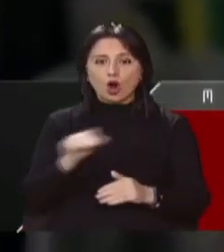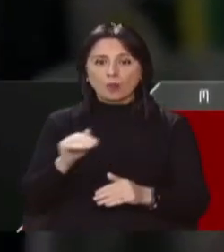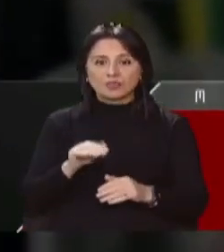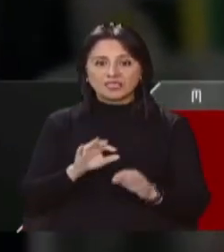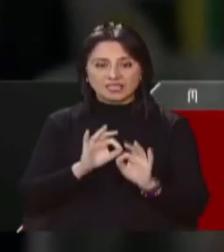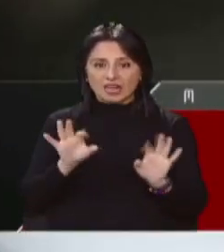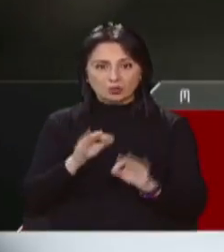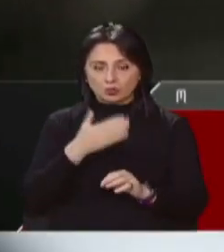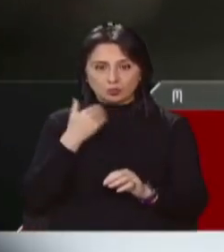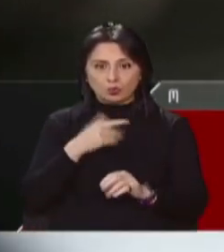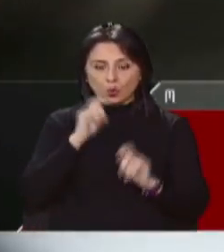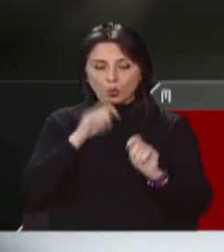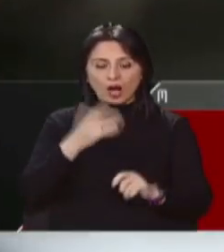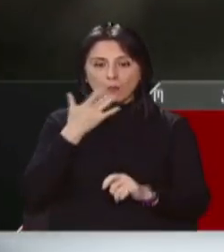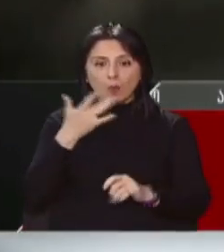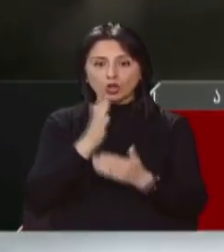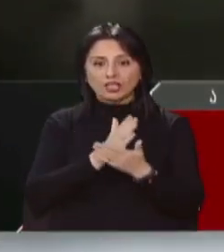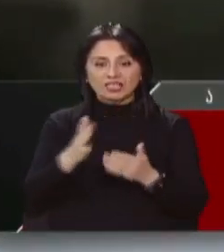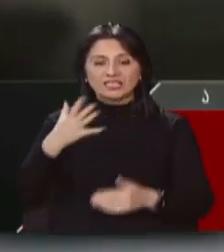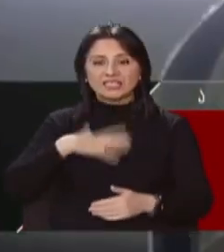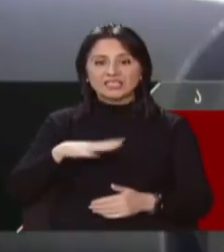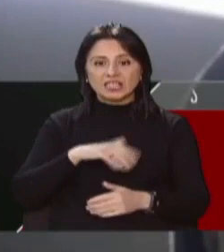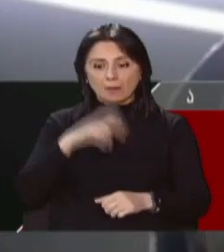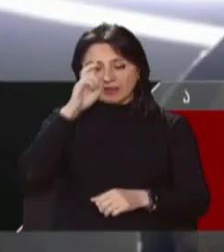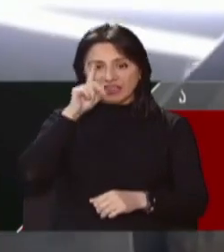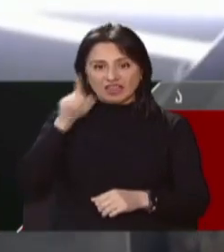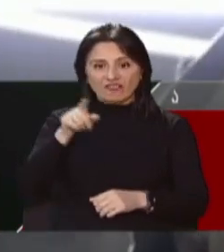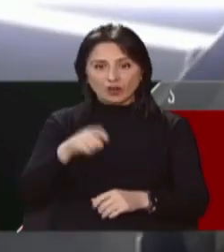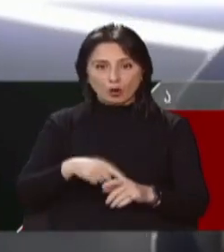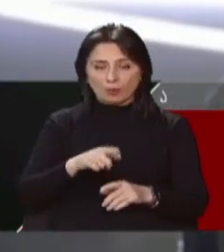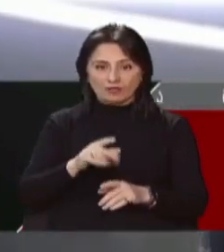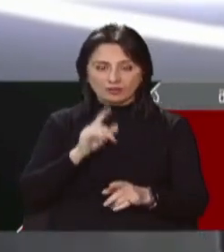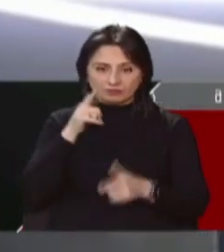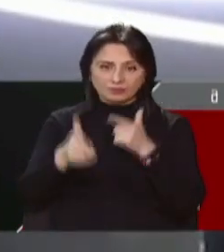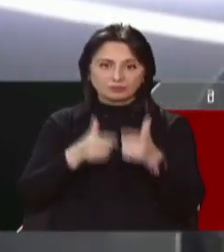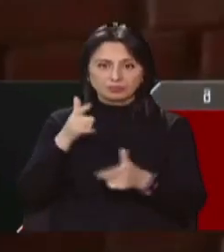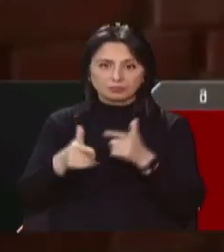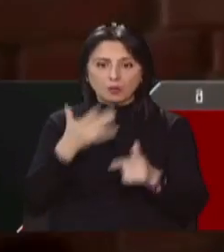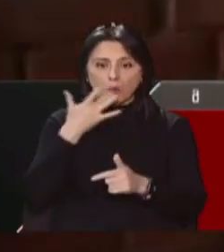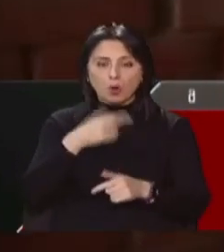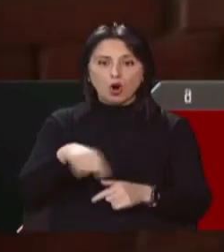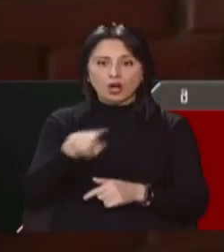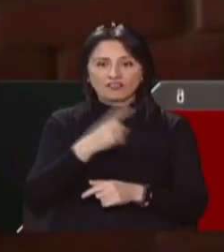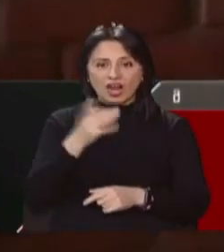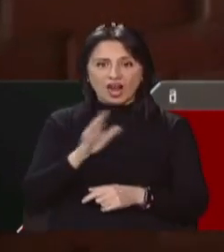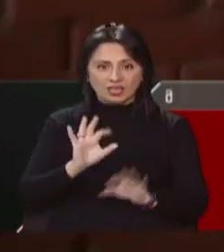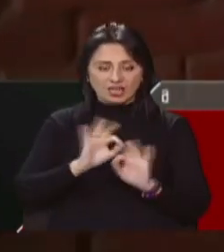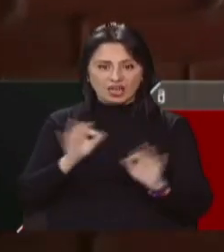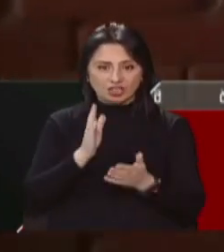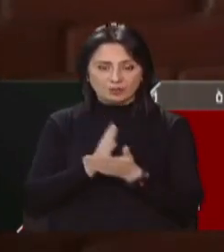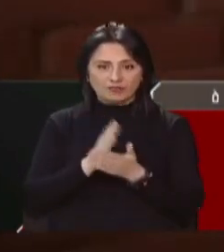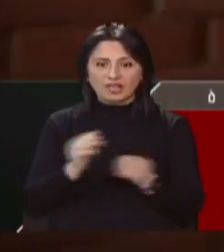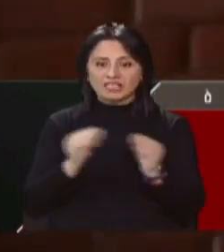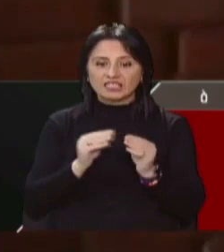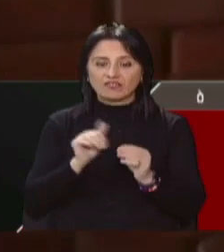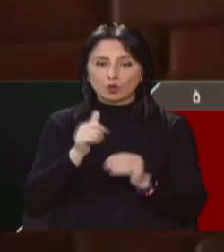არ გამიჯნია. Ucrainel politicos ta natsili sakartvelos mtavrobas rom arqalobs es tavadan politikosebis khridan araertkhil gashgherebula